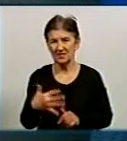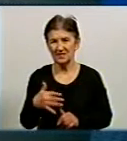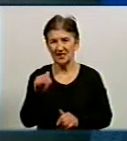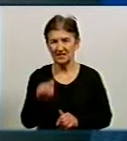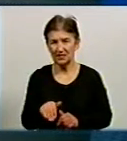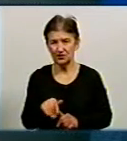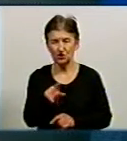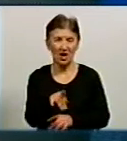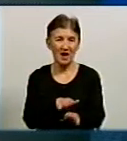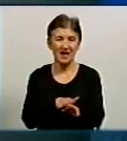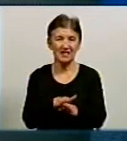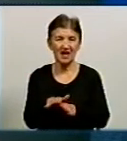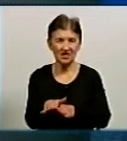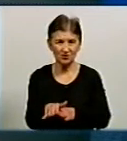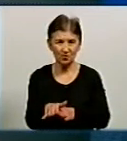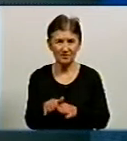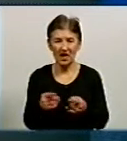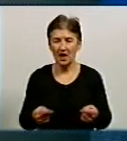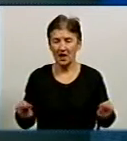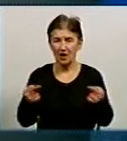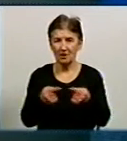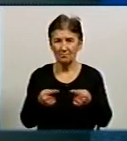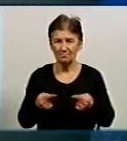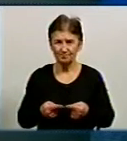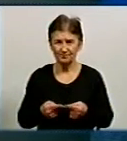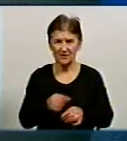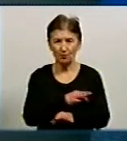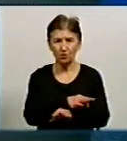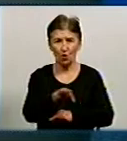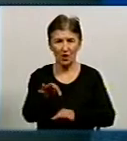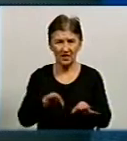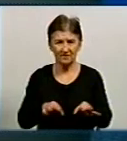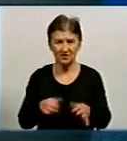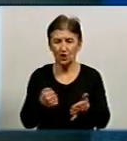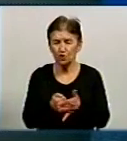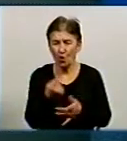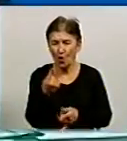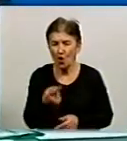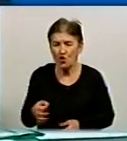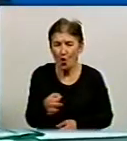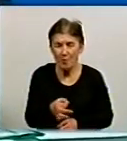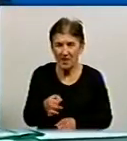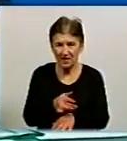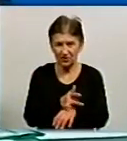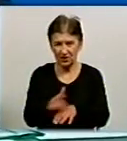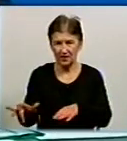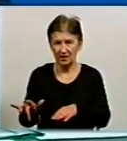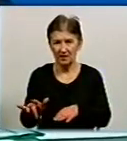5 850 тисяч гривень ми реалізовуємо певну кількість проєктів, ну, от, можна сказати, до копієчки. Тому що, ну,